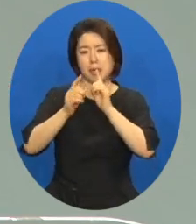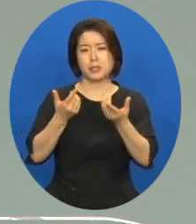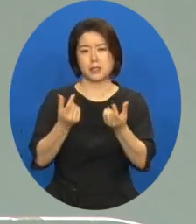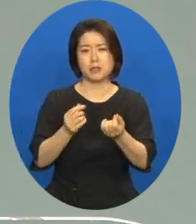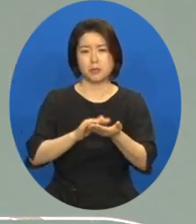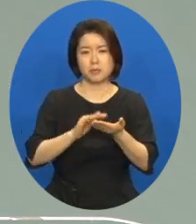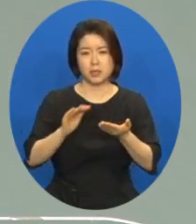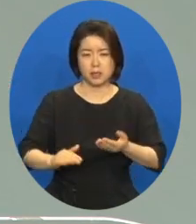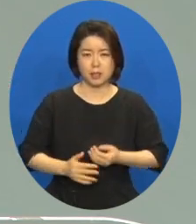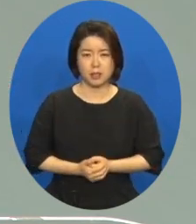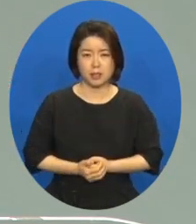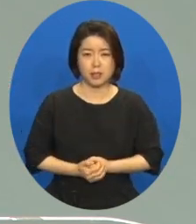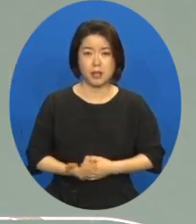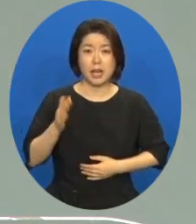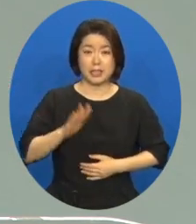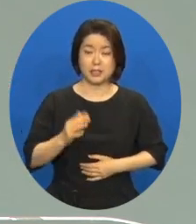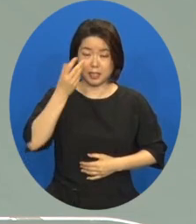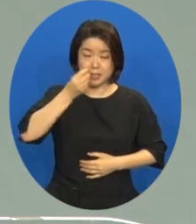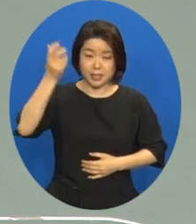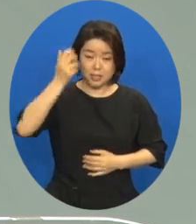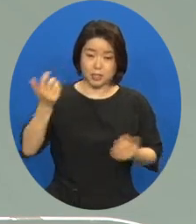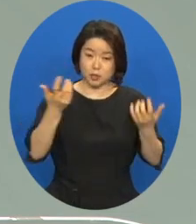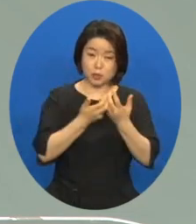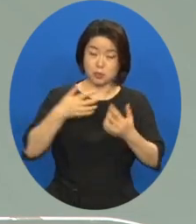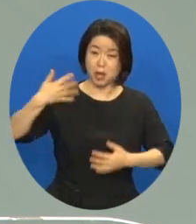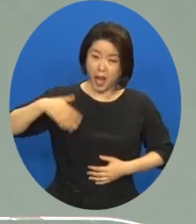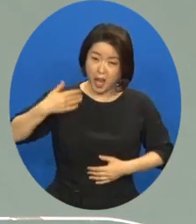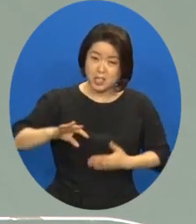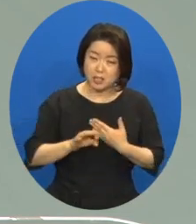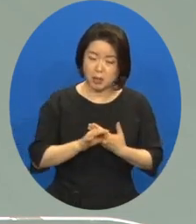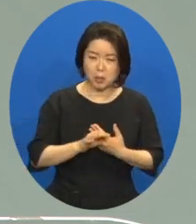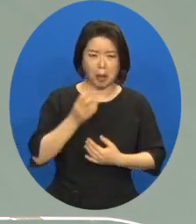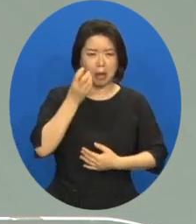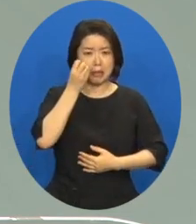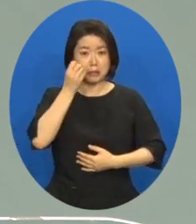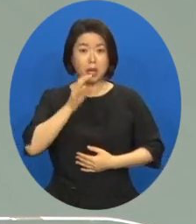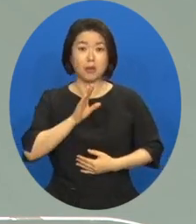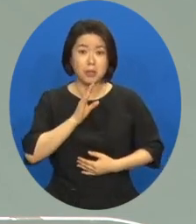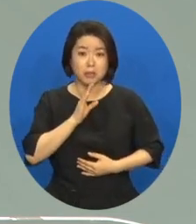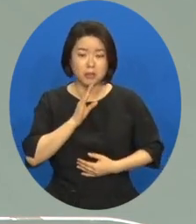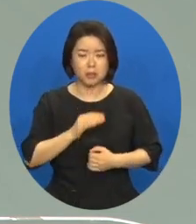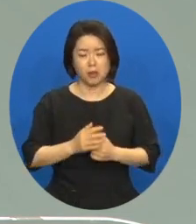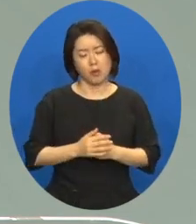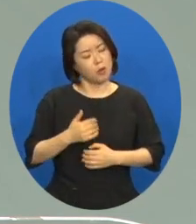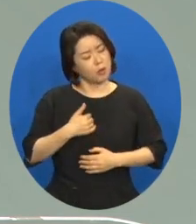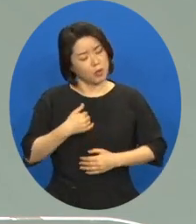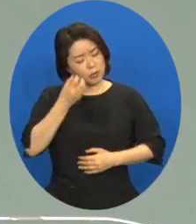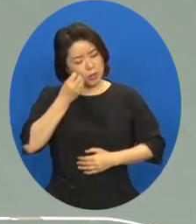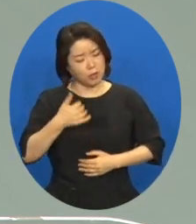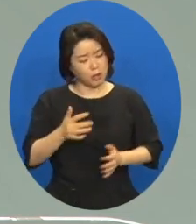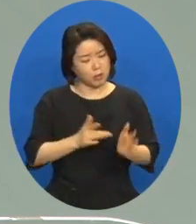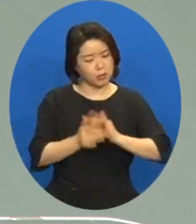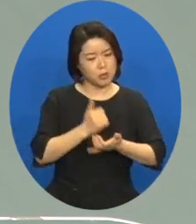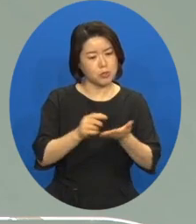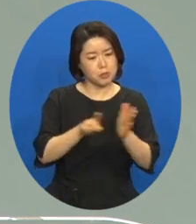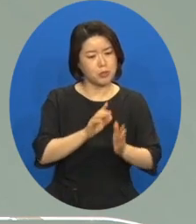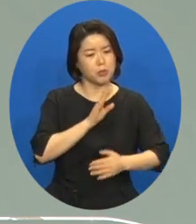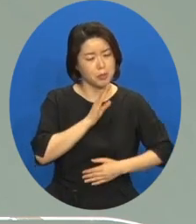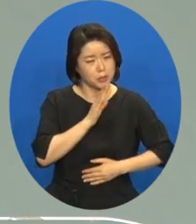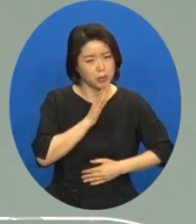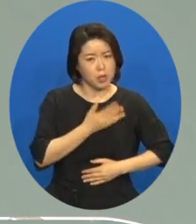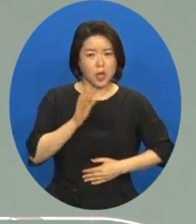그런데 충만하지 못하다면 이상한 거잖아요. 이상해, 나 예수 믿었는데